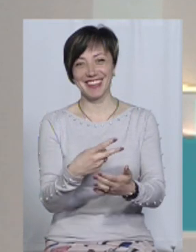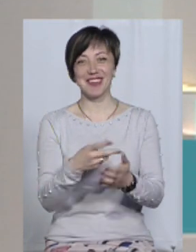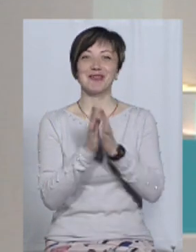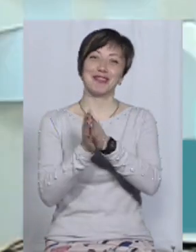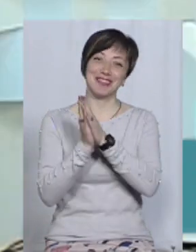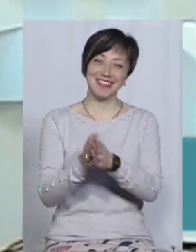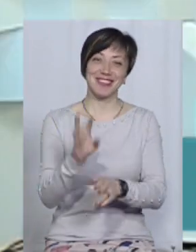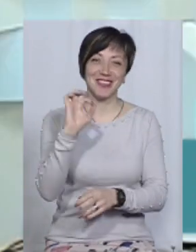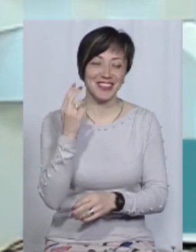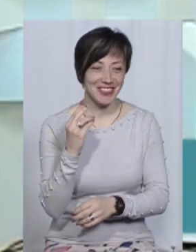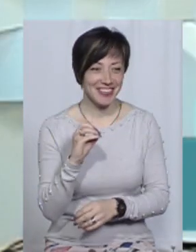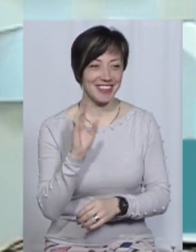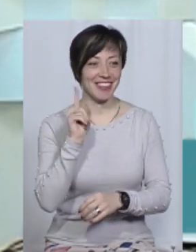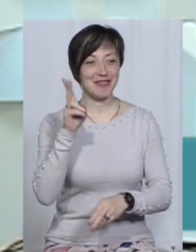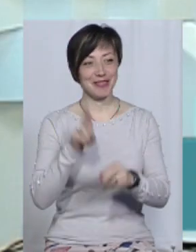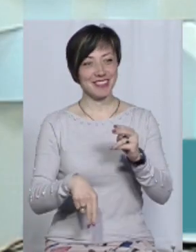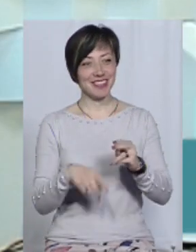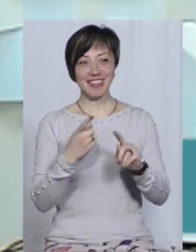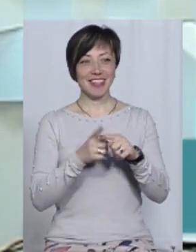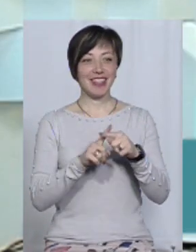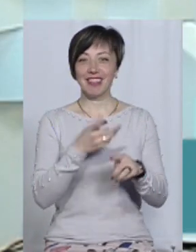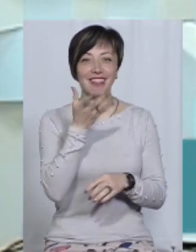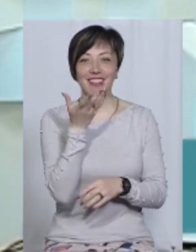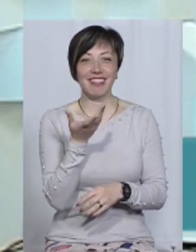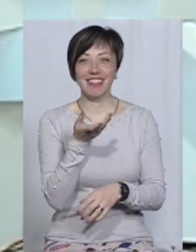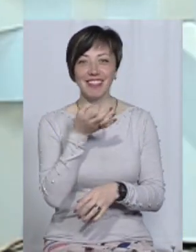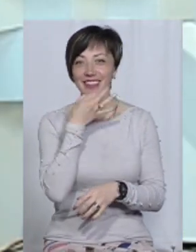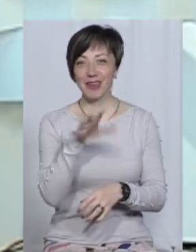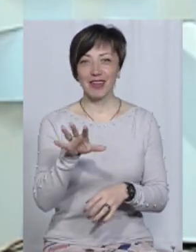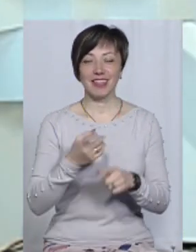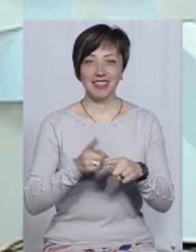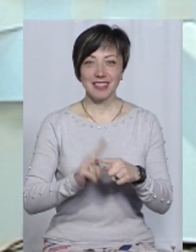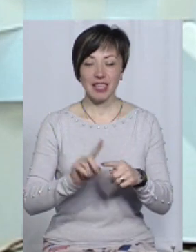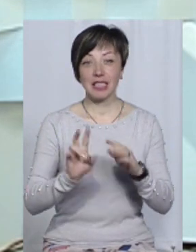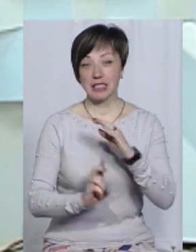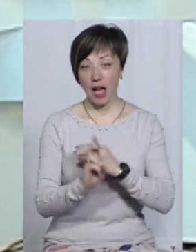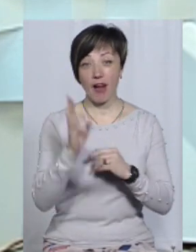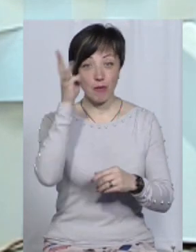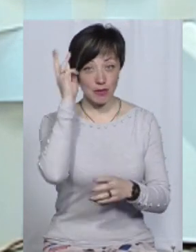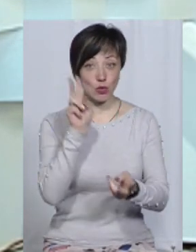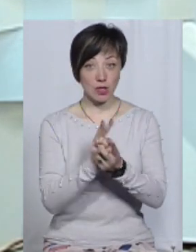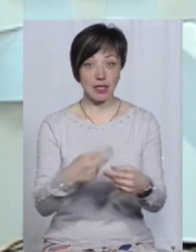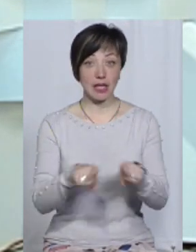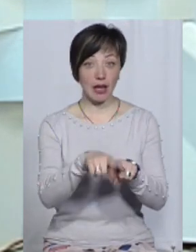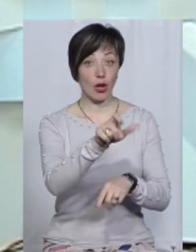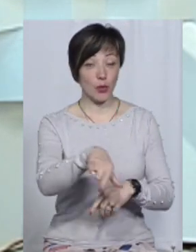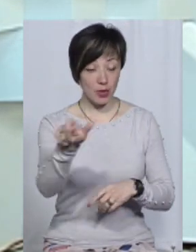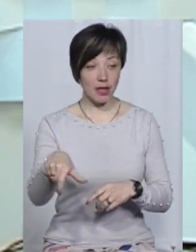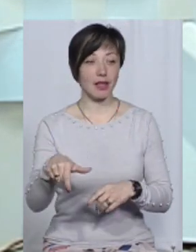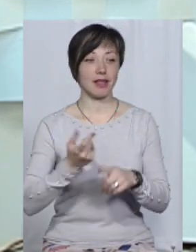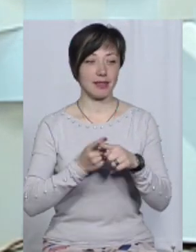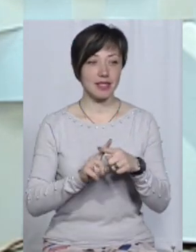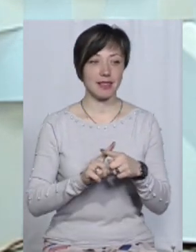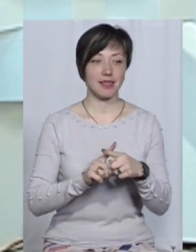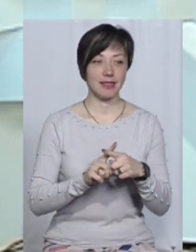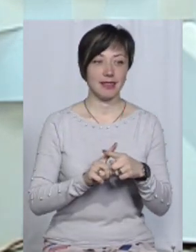молюся, Боже, хай вже він перестане, і вже тобі не милий той Нотр-Дам. А у Хмельницькому якраз... От, зустрівши ось таких людей,